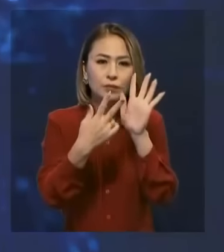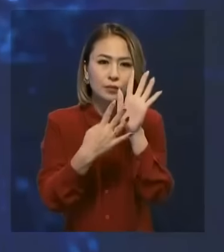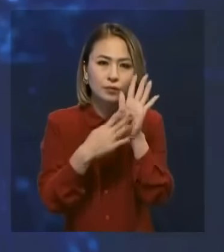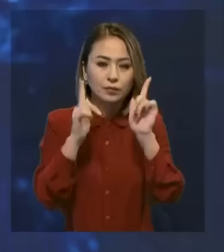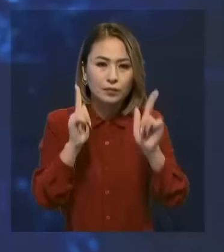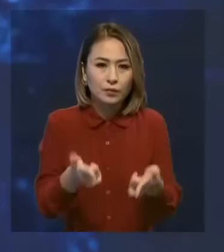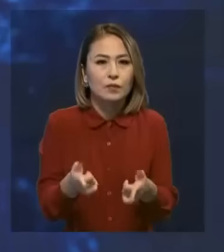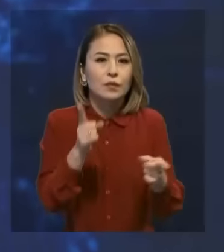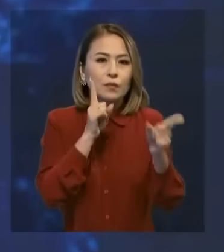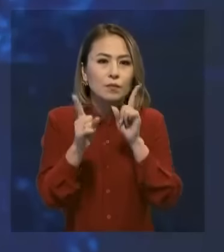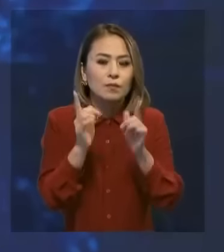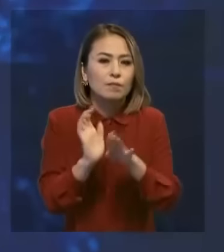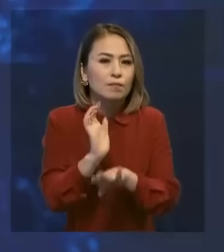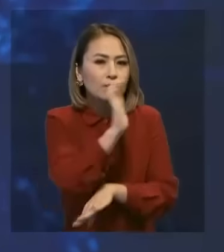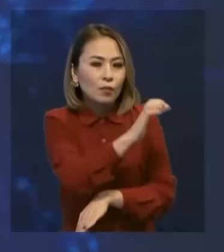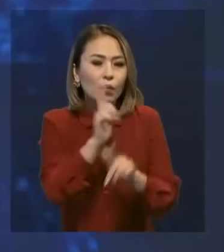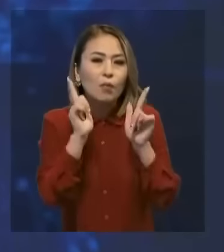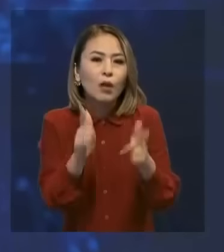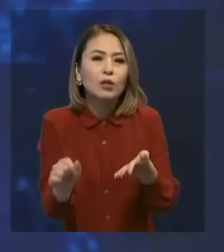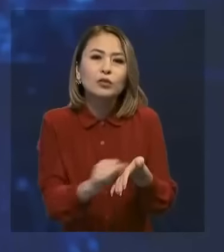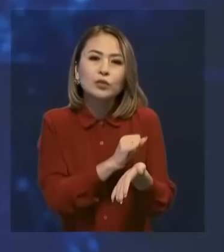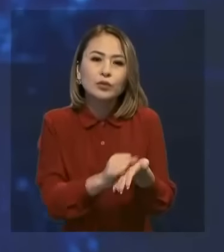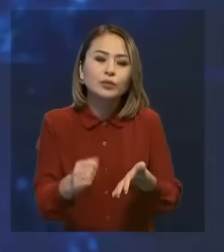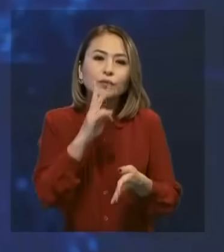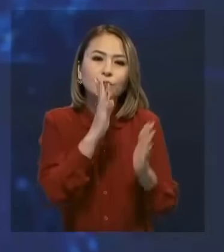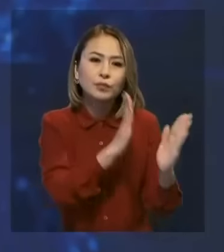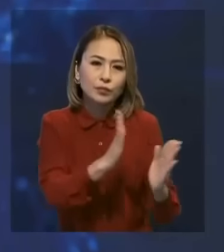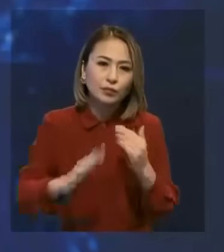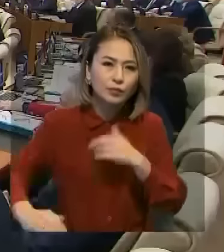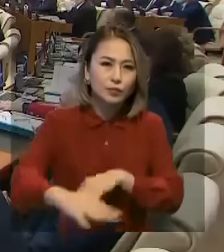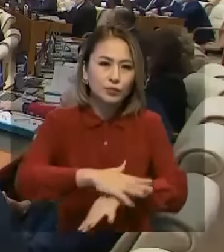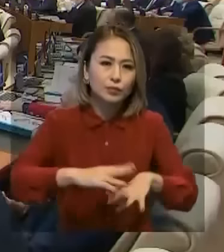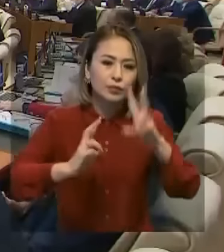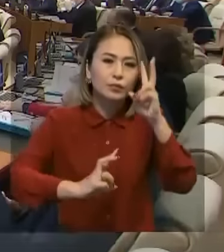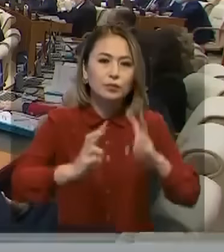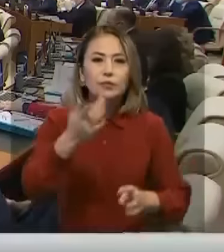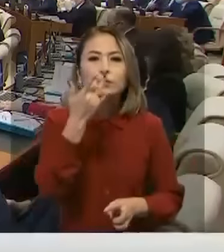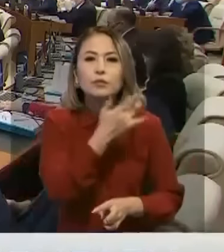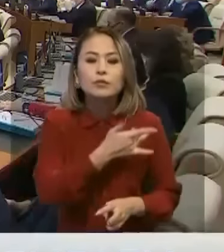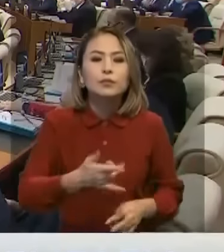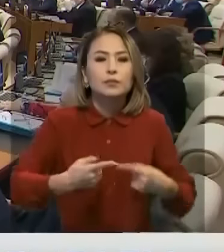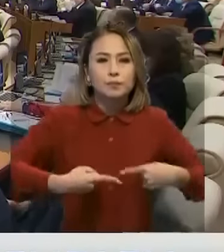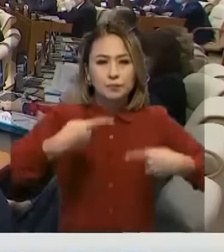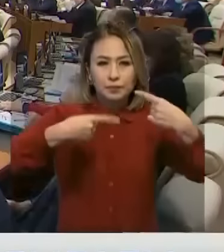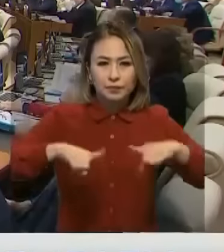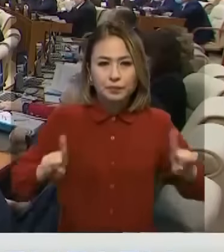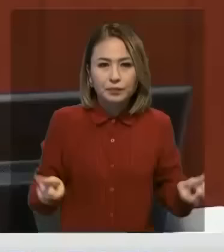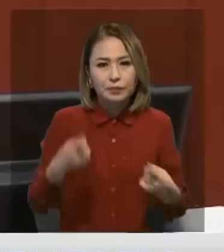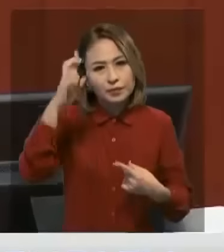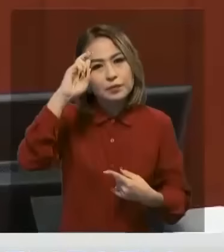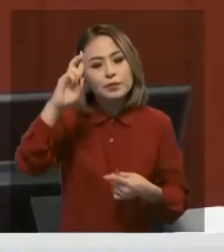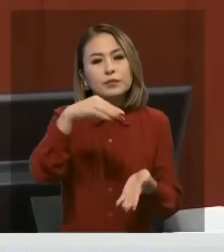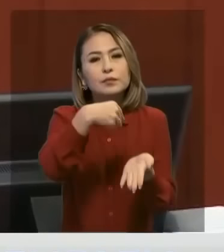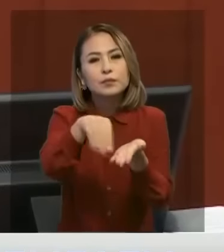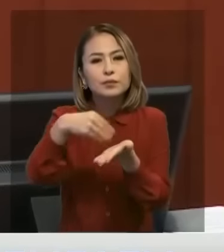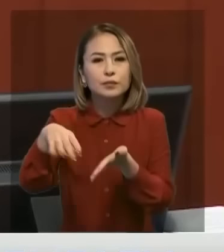жобасының 39-ы мақұлданып сенатқа жіберілді. Мақұлданған құжаттардың қатарында елдің өнеркәсіптік саясаты, бәсекелестікті